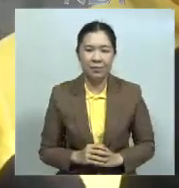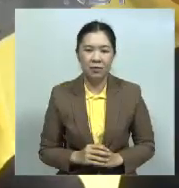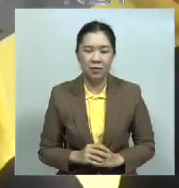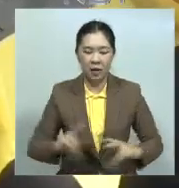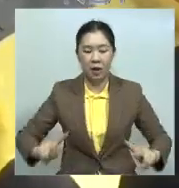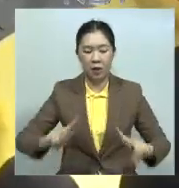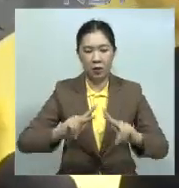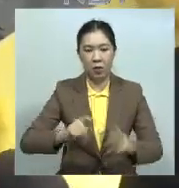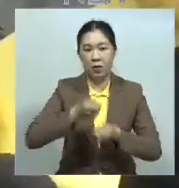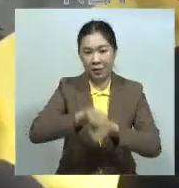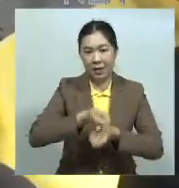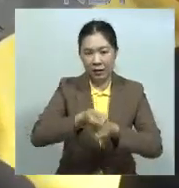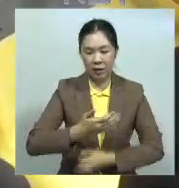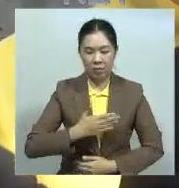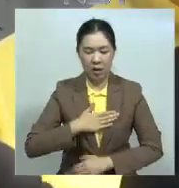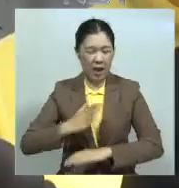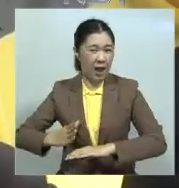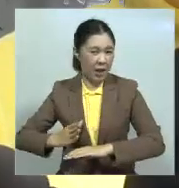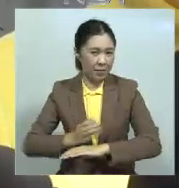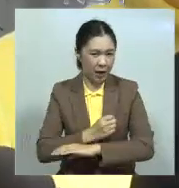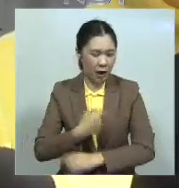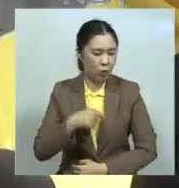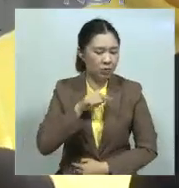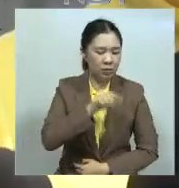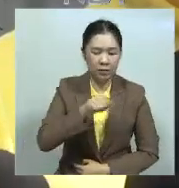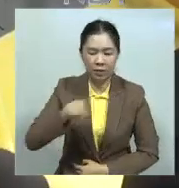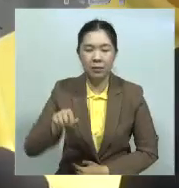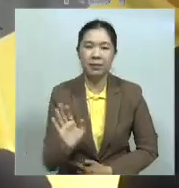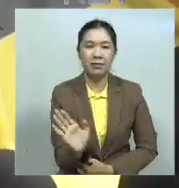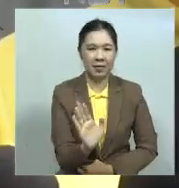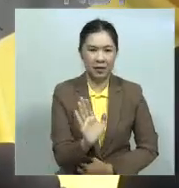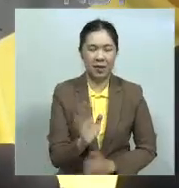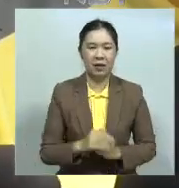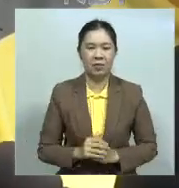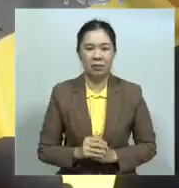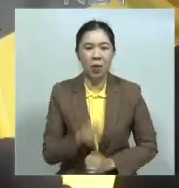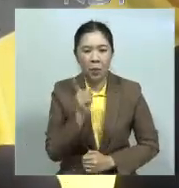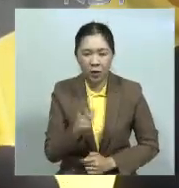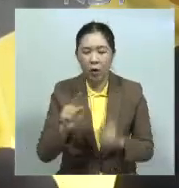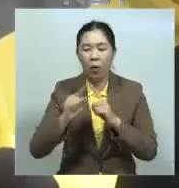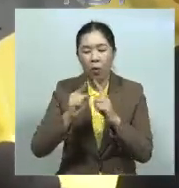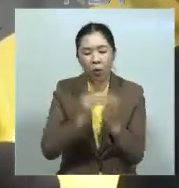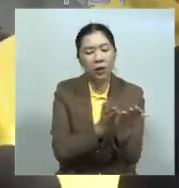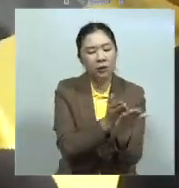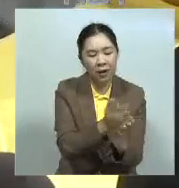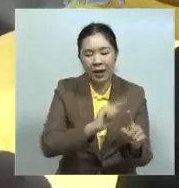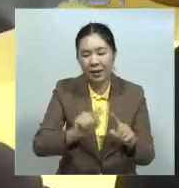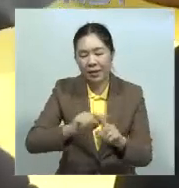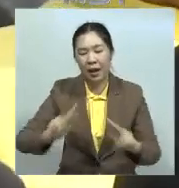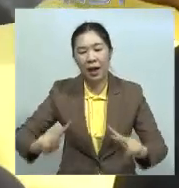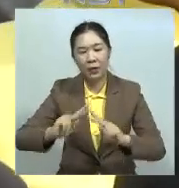ษตรเนี่ยไม่ได้มีอำนาจในการที่จะสั่งอะไรตูมๆไปทั้งหมดนะครับมันต้องประสานงานทุกฝ่ายนะฮะทั้งกระทรวง